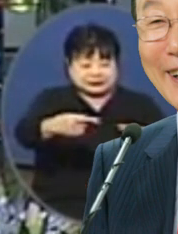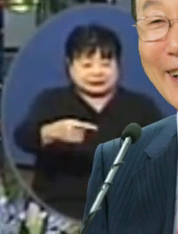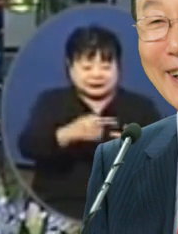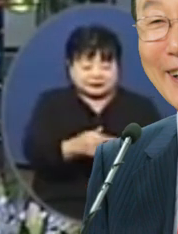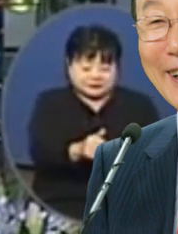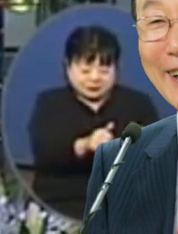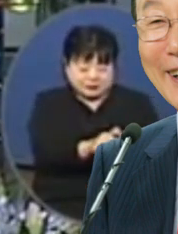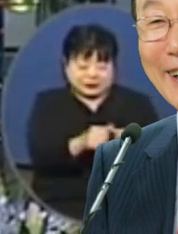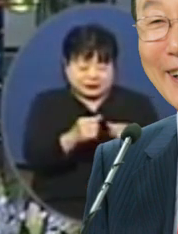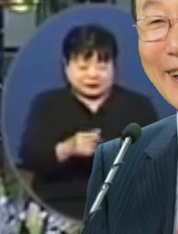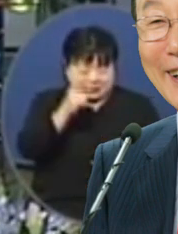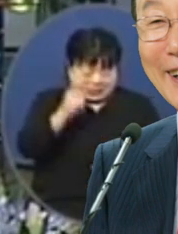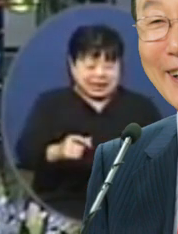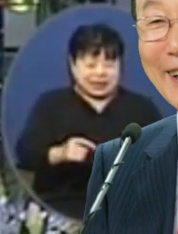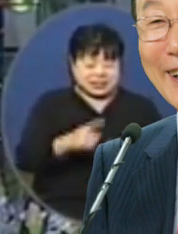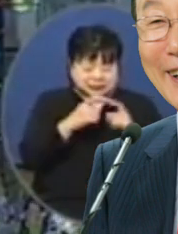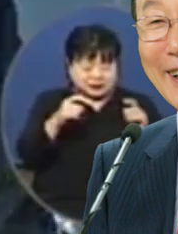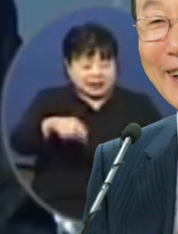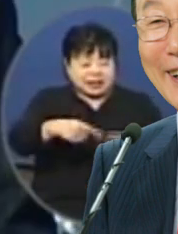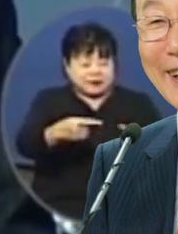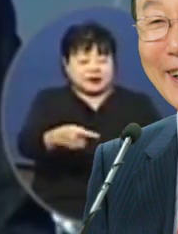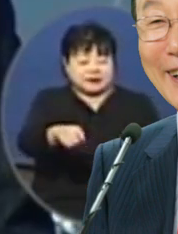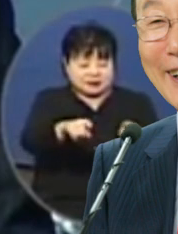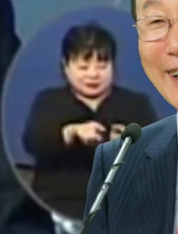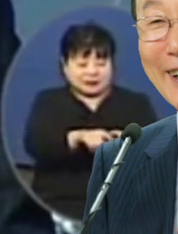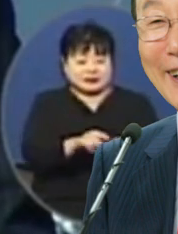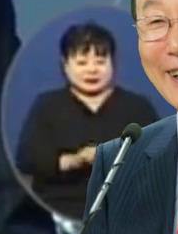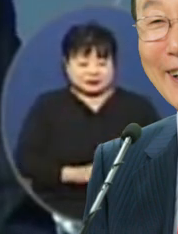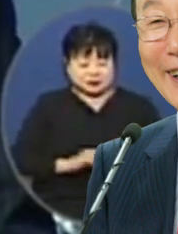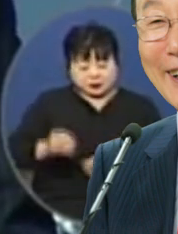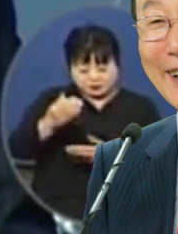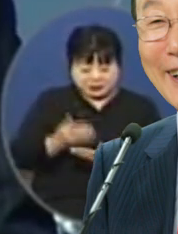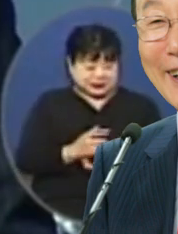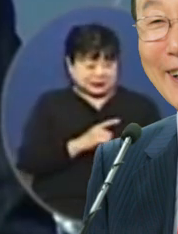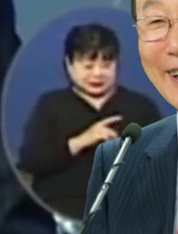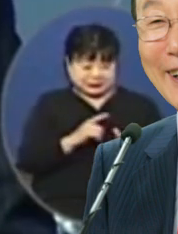계심으로 여러분은 버림받지 않습니다.